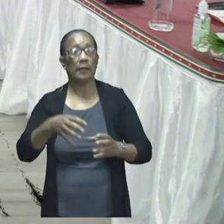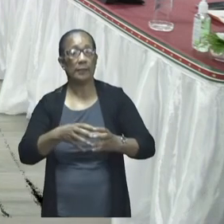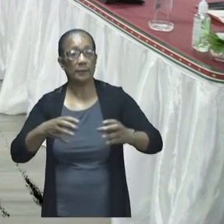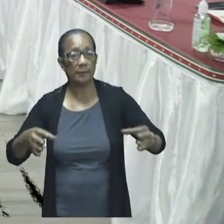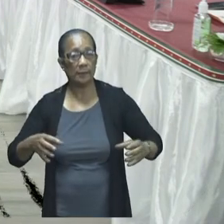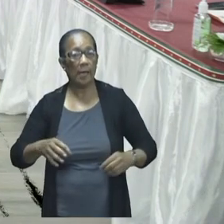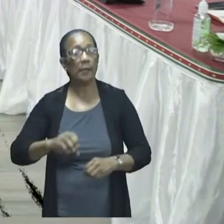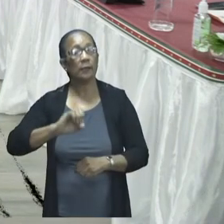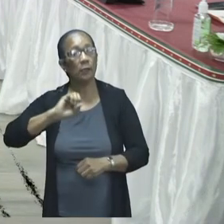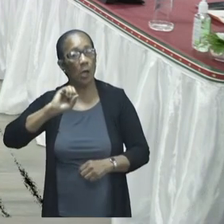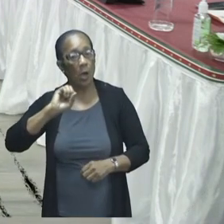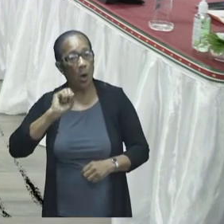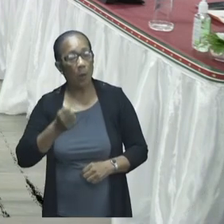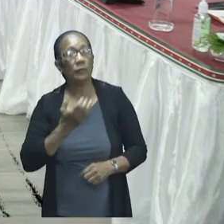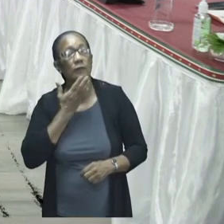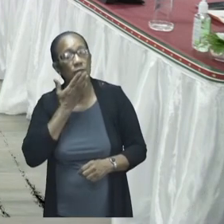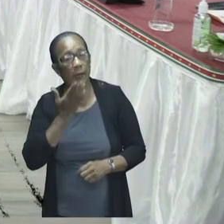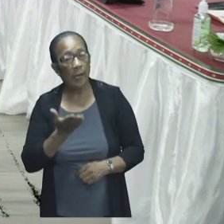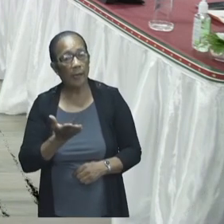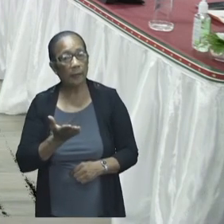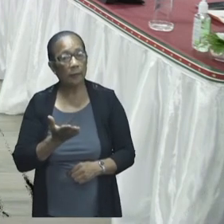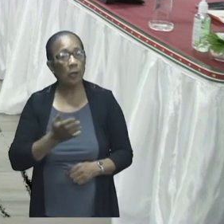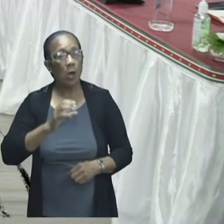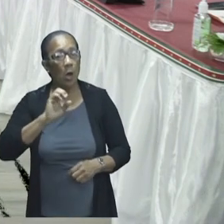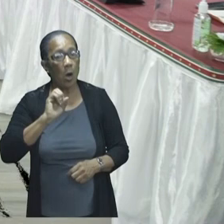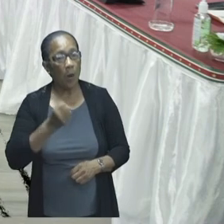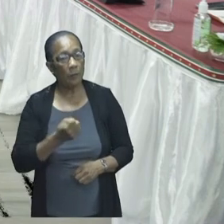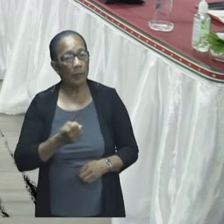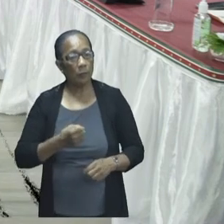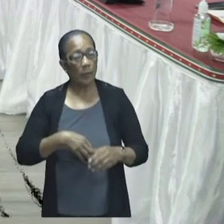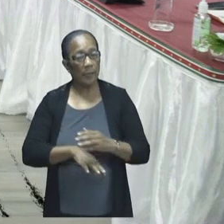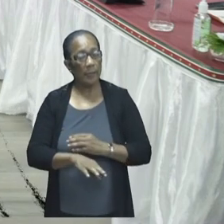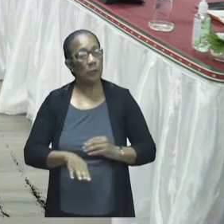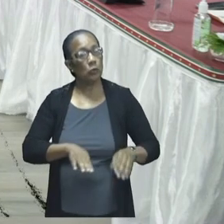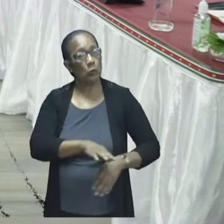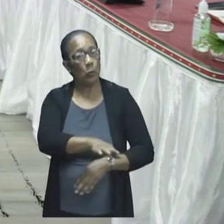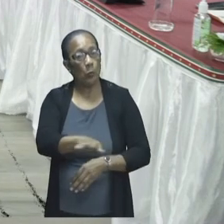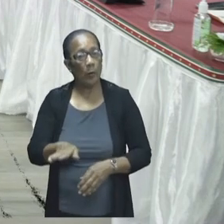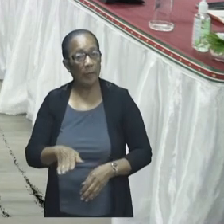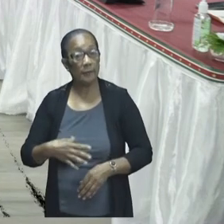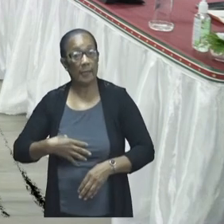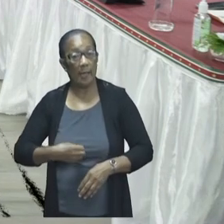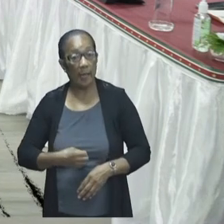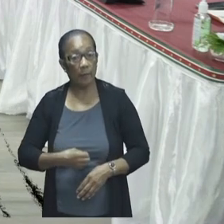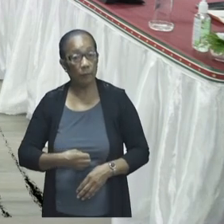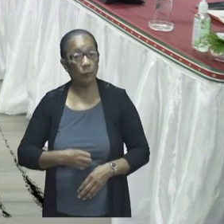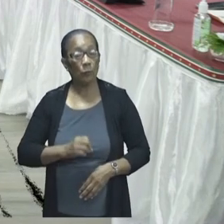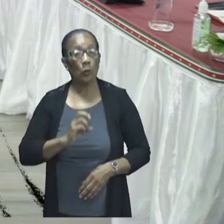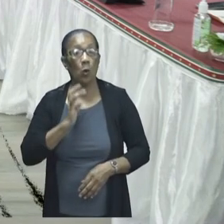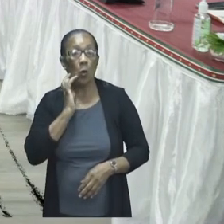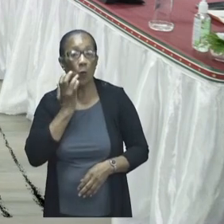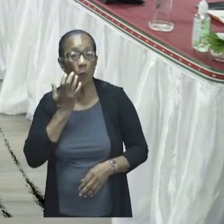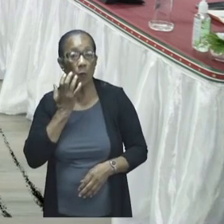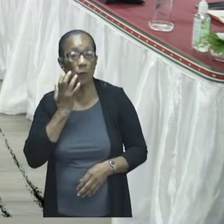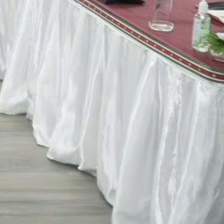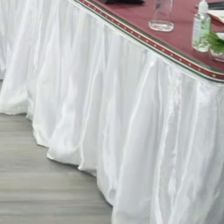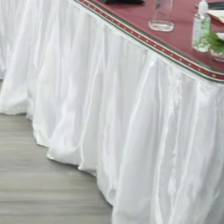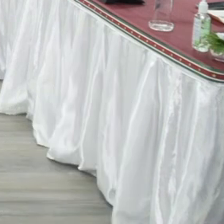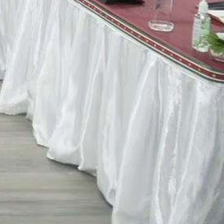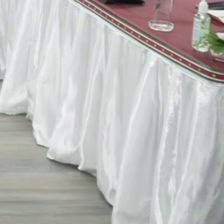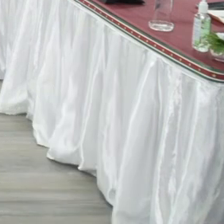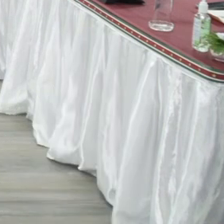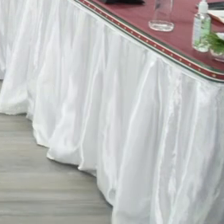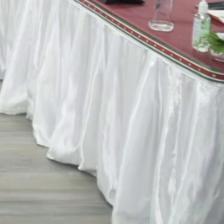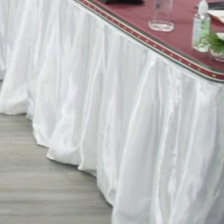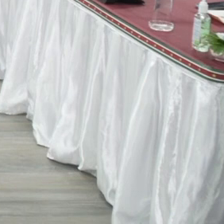verzoek aan de beest aan te vragen omdat we eerder situaties gaat hebben ja we met follow water af en toe naar wb stand gaat van brazilië